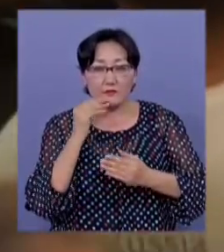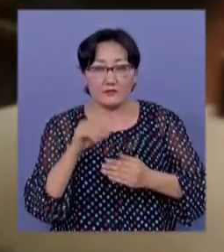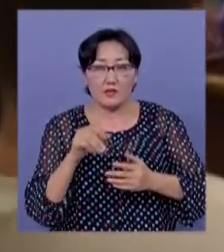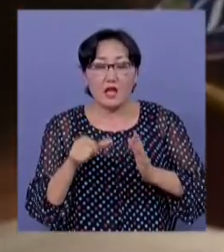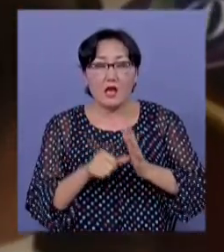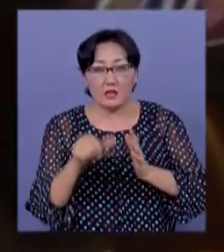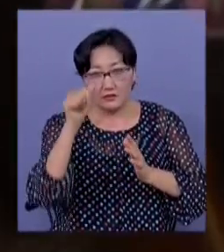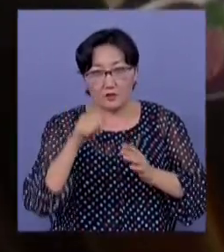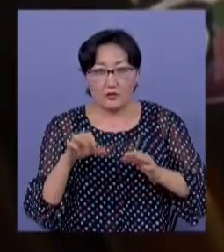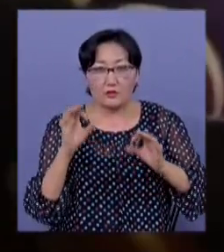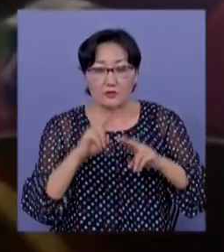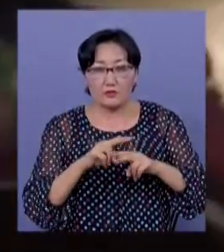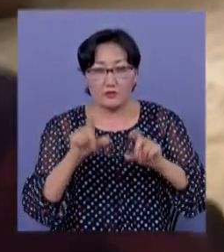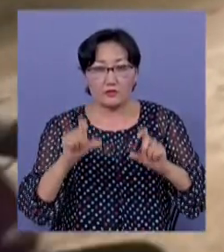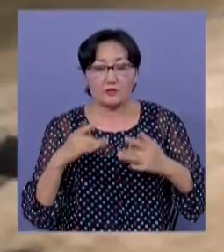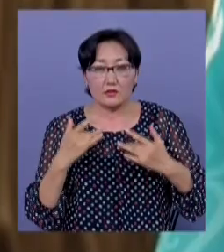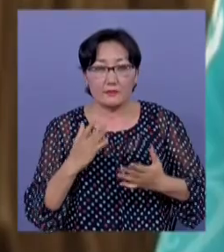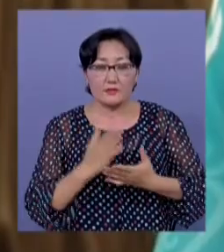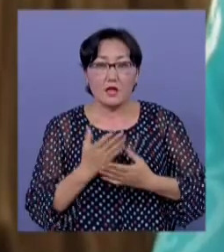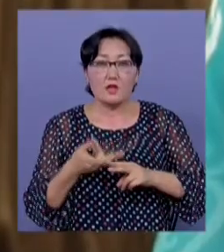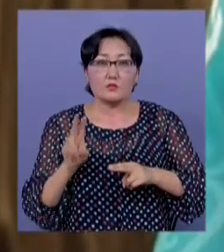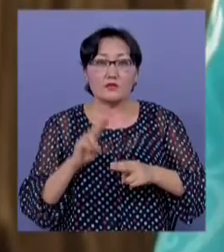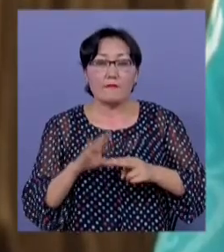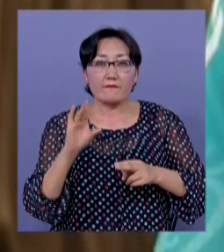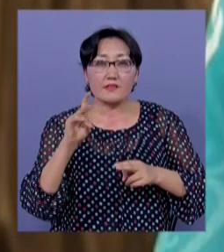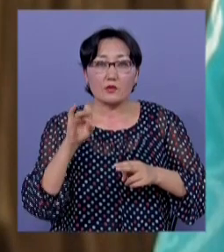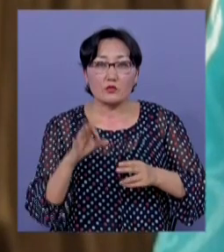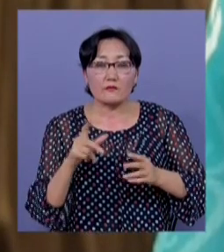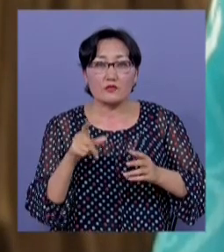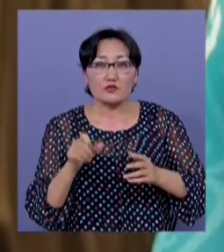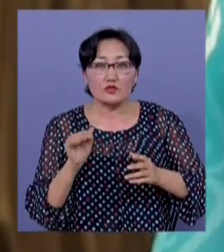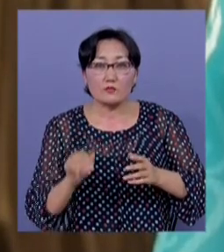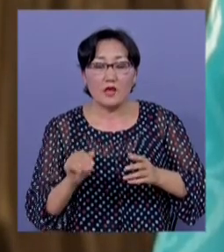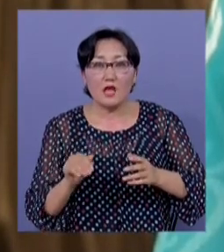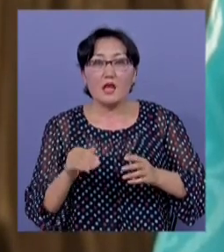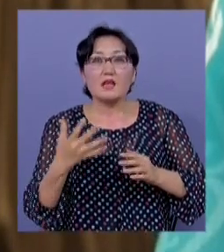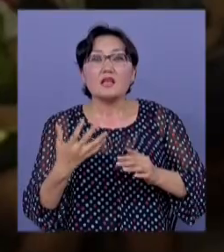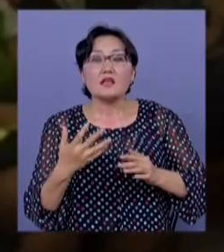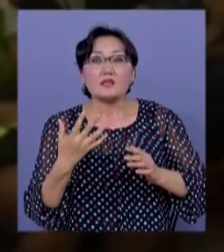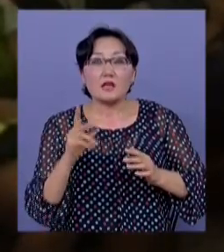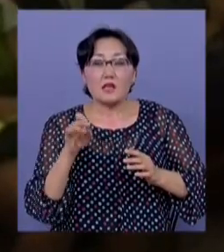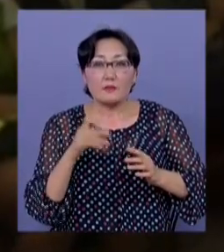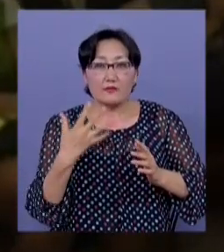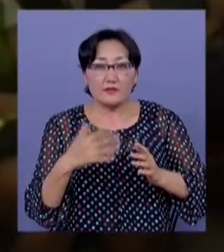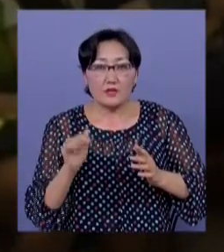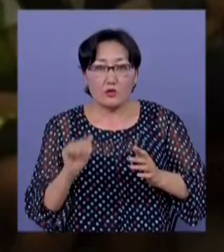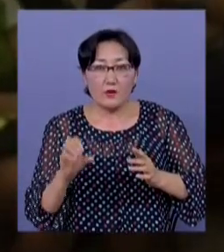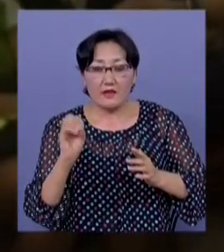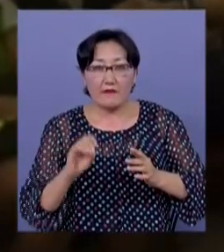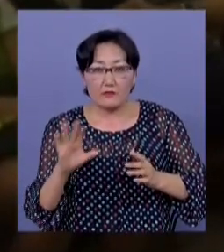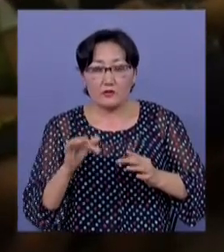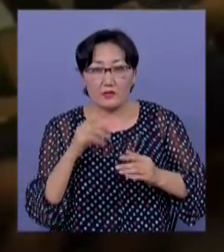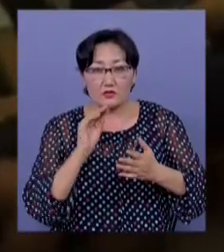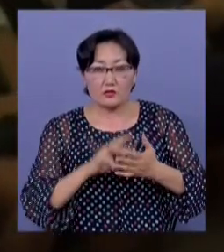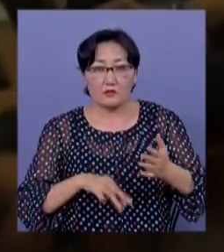бас бостандығынан айыруды талап еткен. Сонымен қатар Винокуровқа 100 000 евро, Колобневке 50 000 евро айыппұл салып,